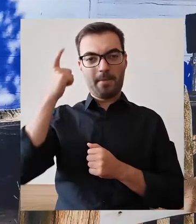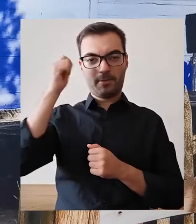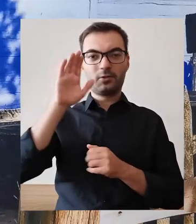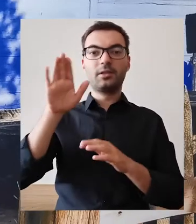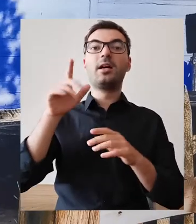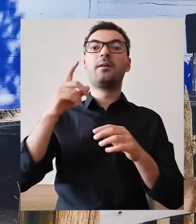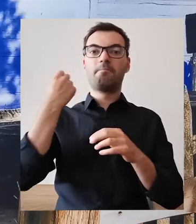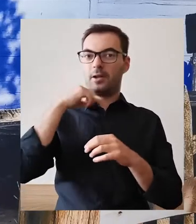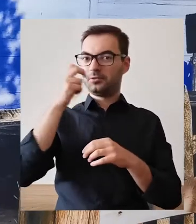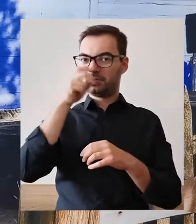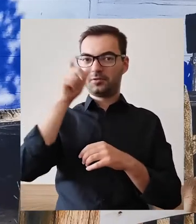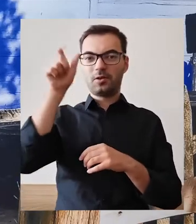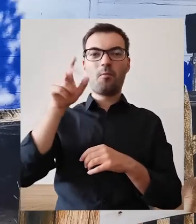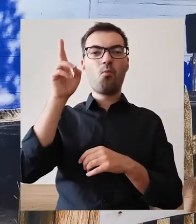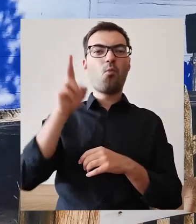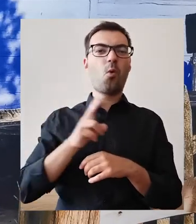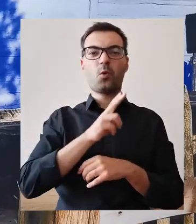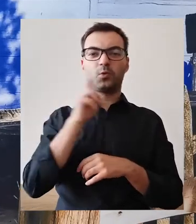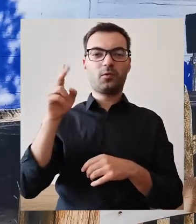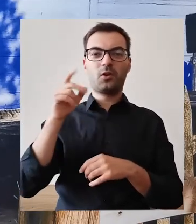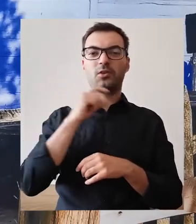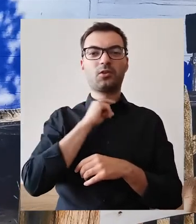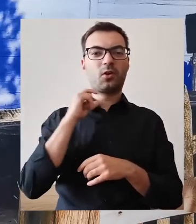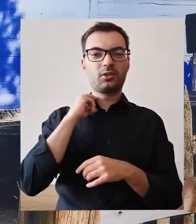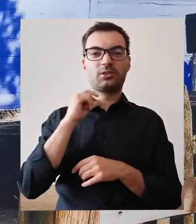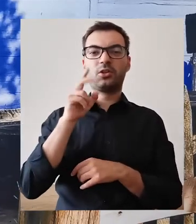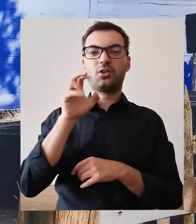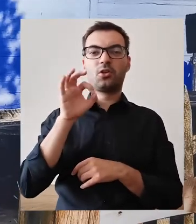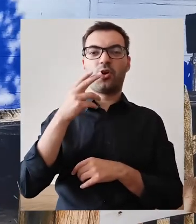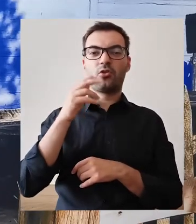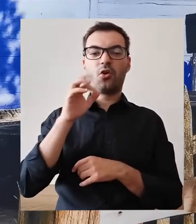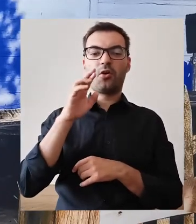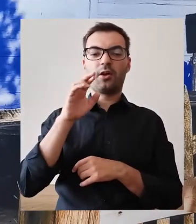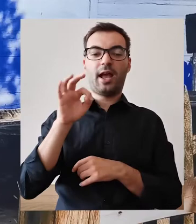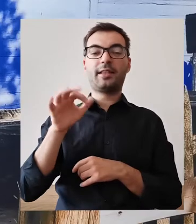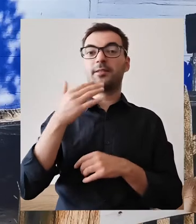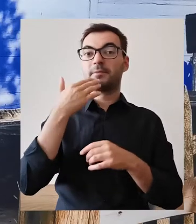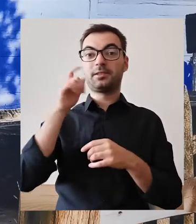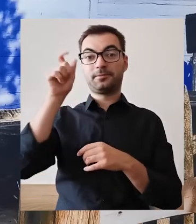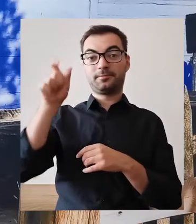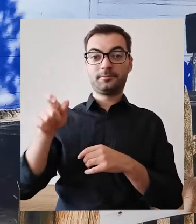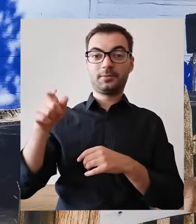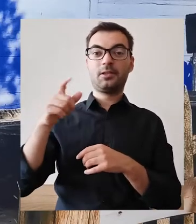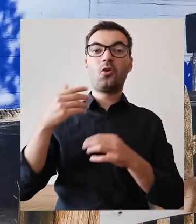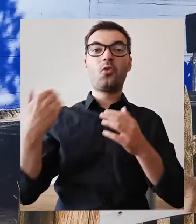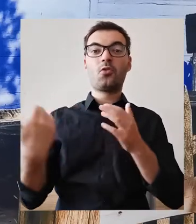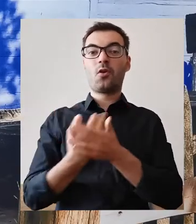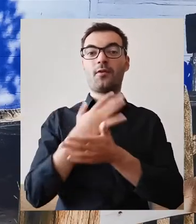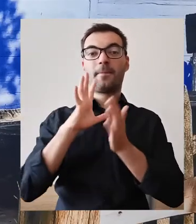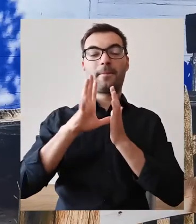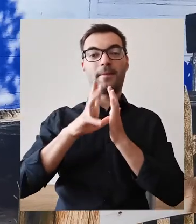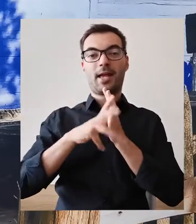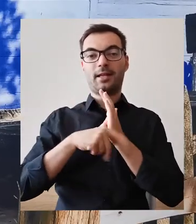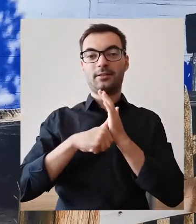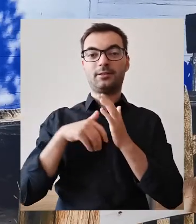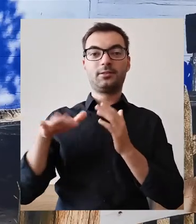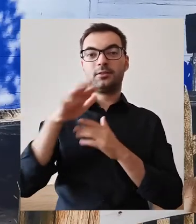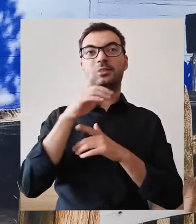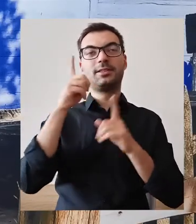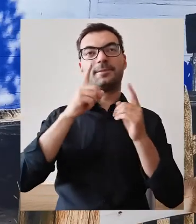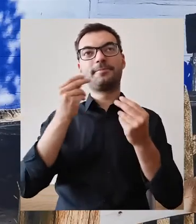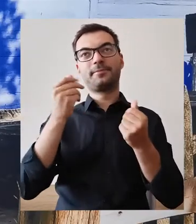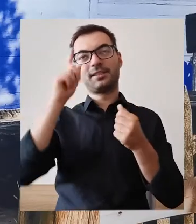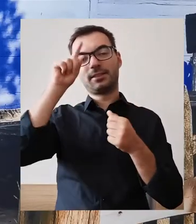człowiek błogosławiony ojciec konrad właśnie za jego sprawą nowe miasto nad piwnicą bywa